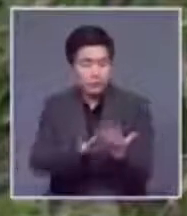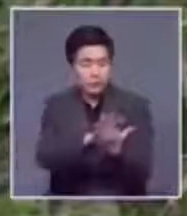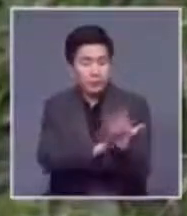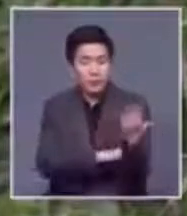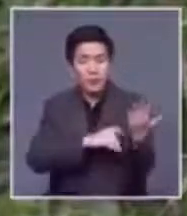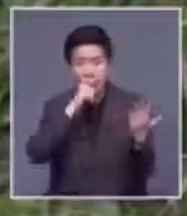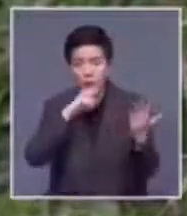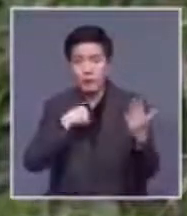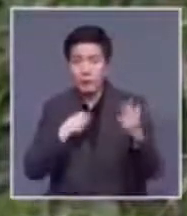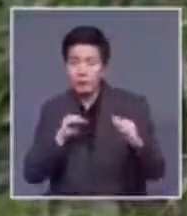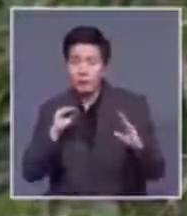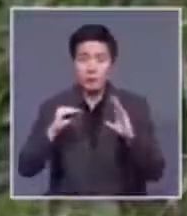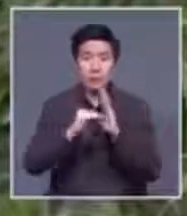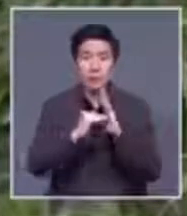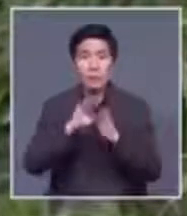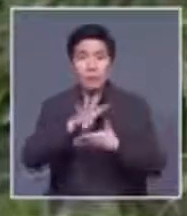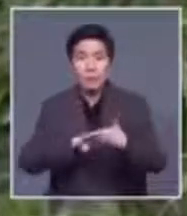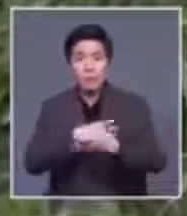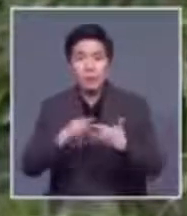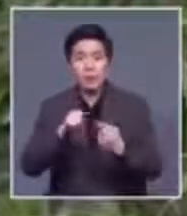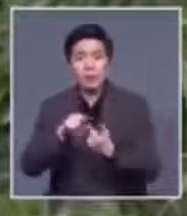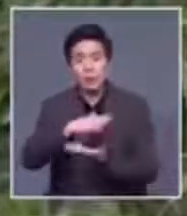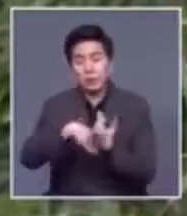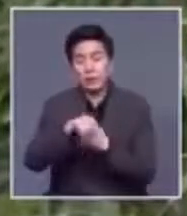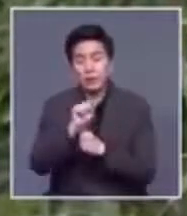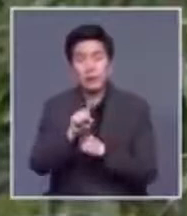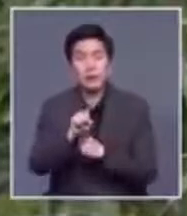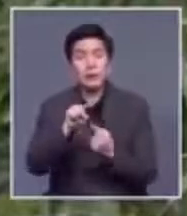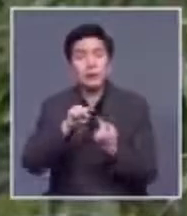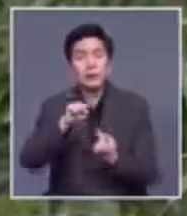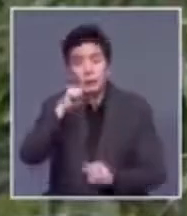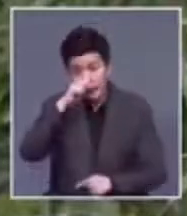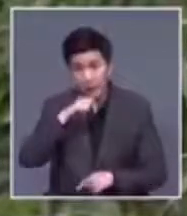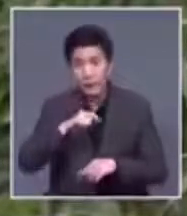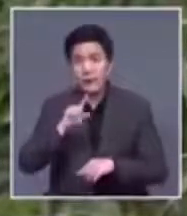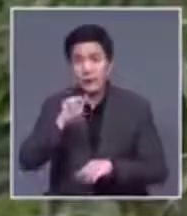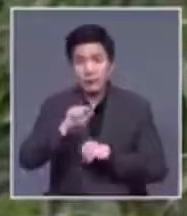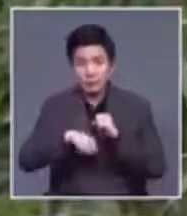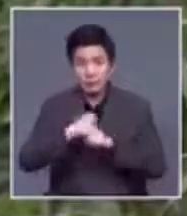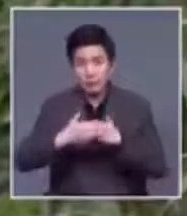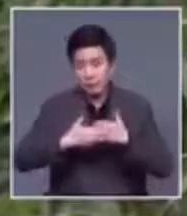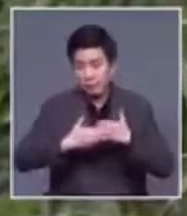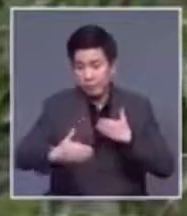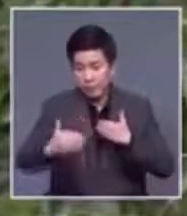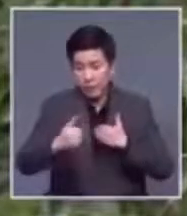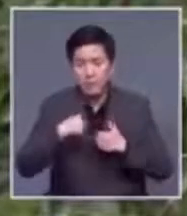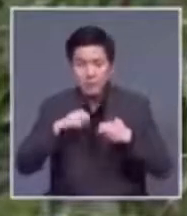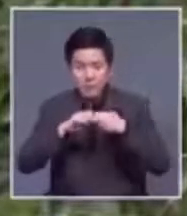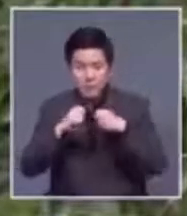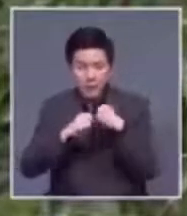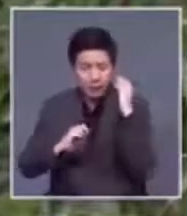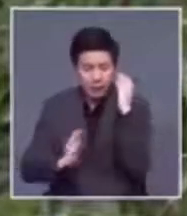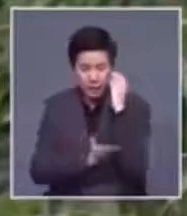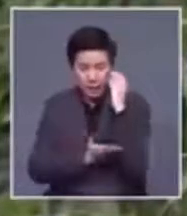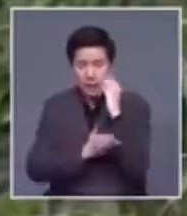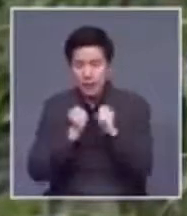ก็ได้มีการบรรจุนโยบายในแผนพัฒนาเศรษฐกิจของชาติ20 ปีเพื่อที่จะเป็นการปฏิรูปปัญหาป่าไม้ให้มีการบริหาร